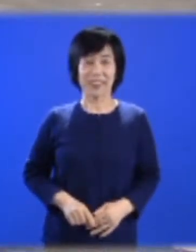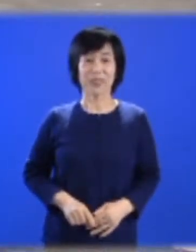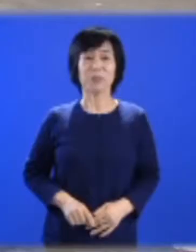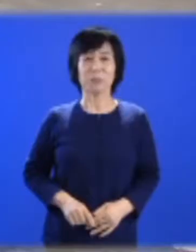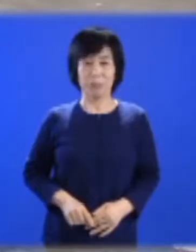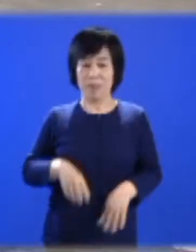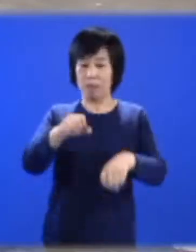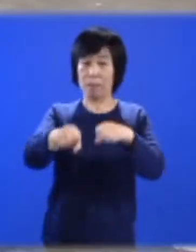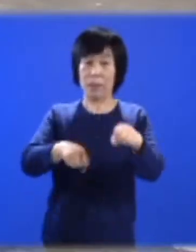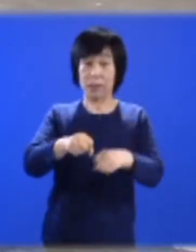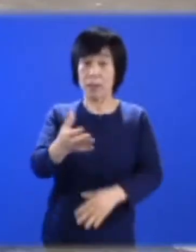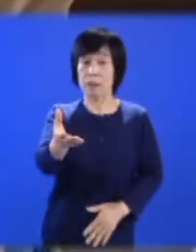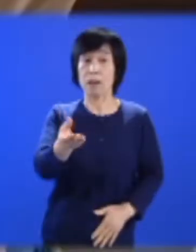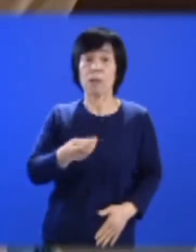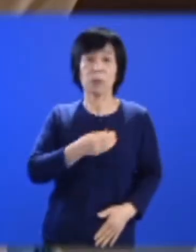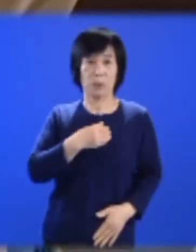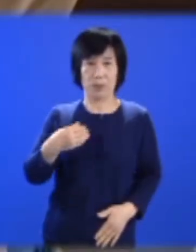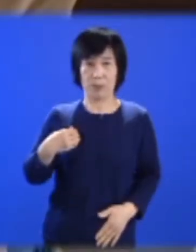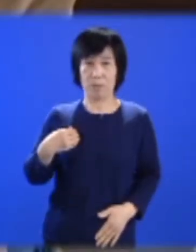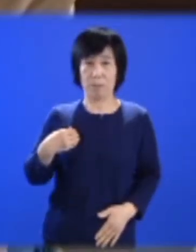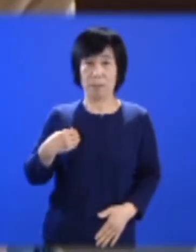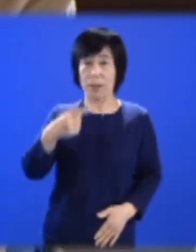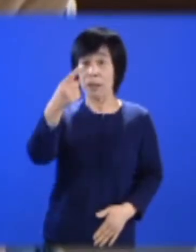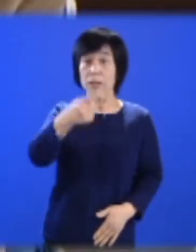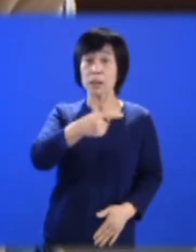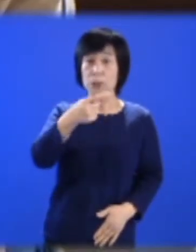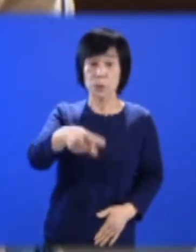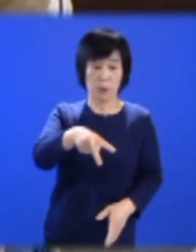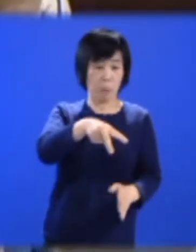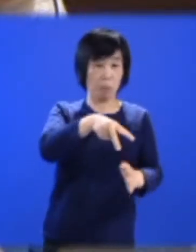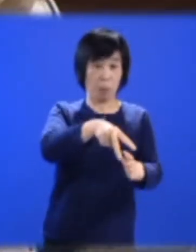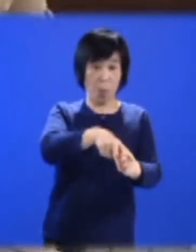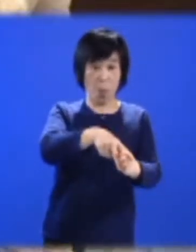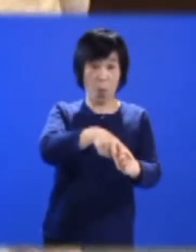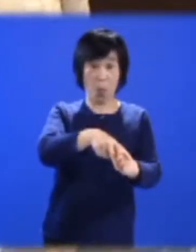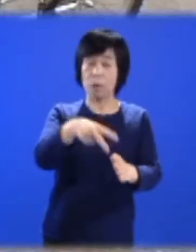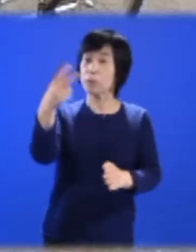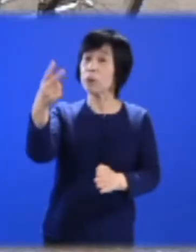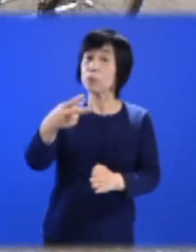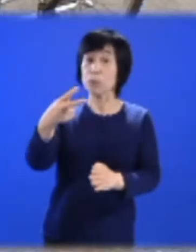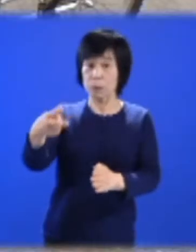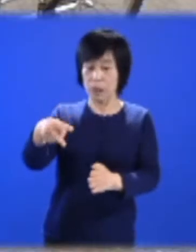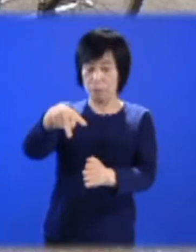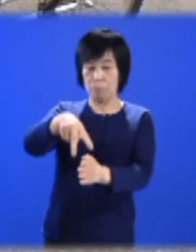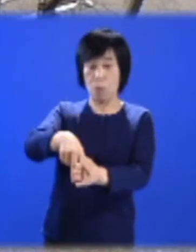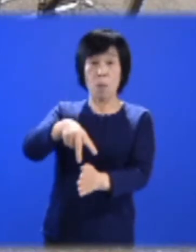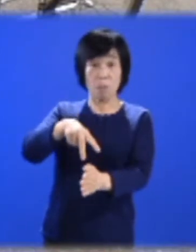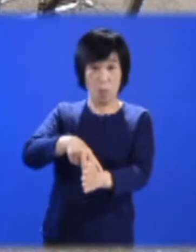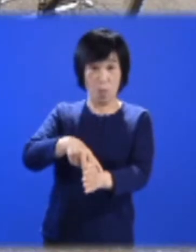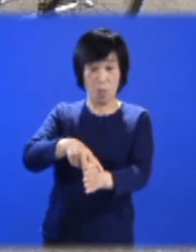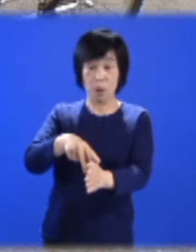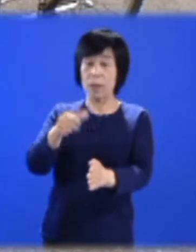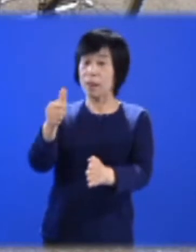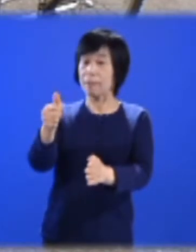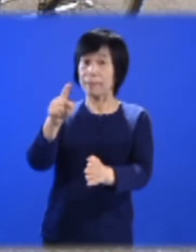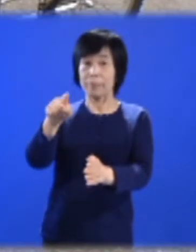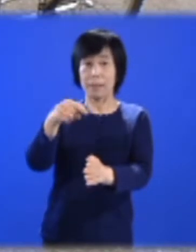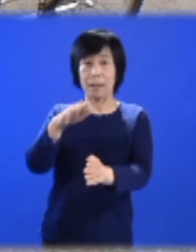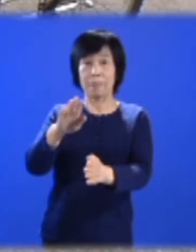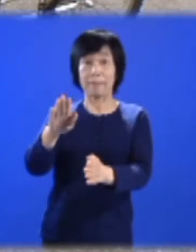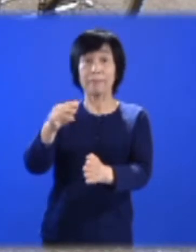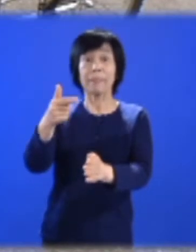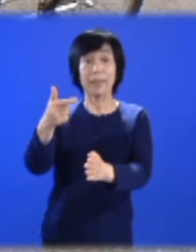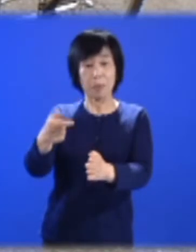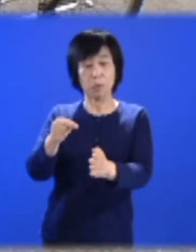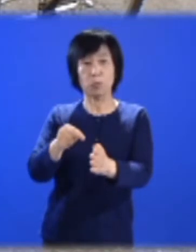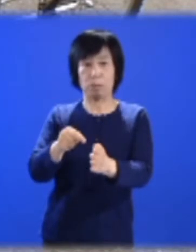レンタル自転車は一人用はもちろん二人乗り用のタンデム自転車もあります。もちろん自